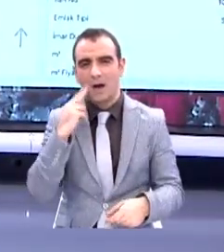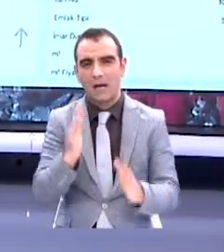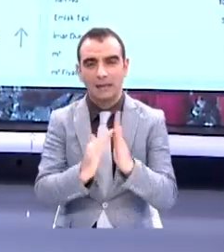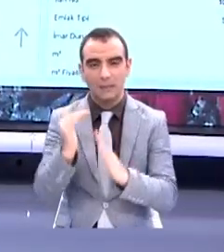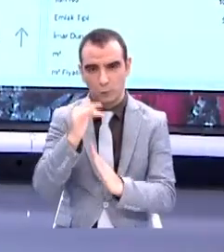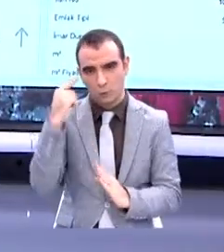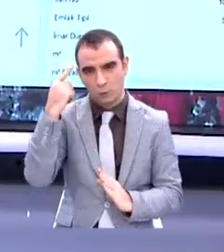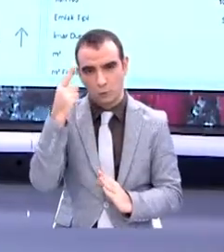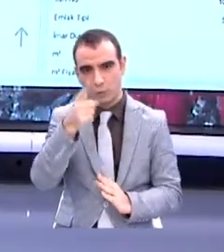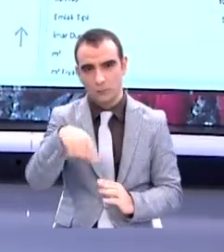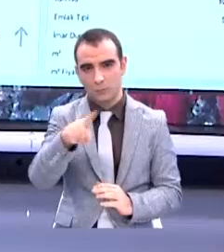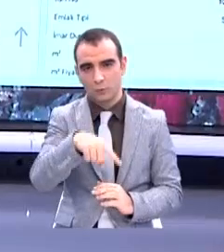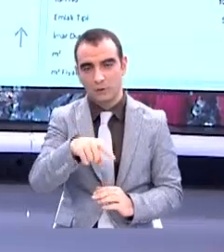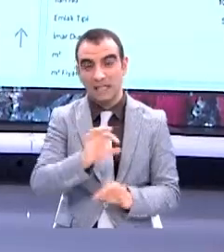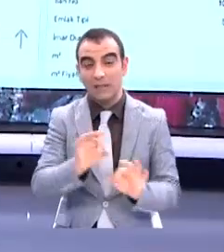düşünüyor musunuz